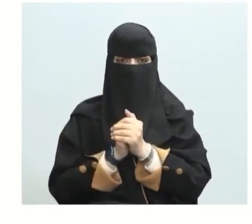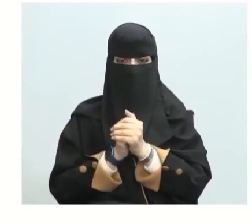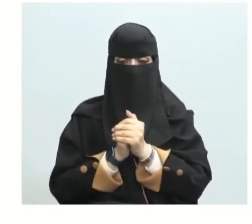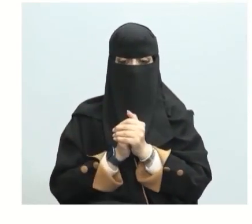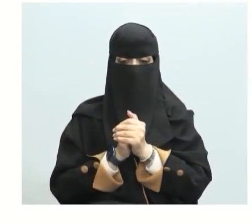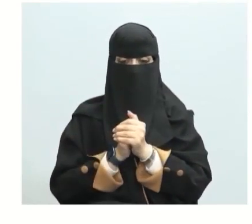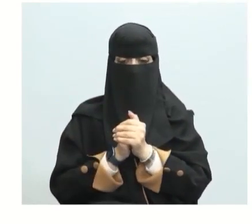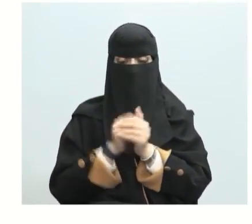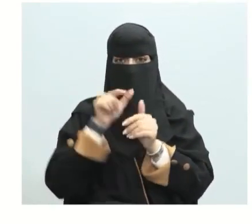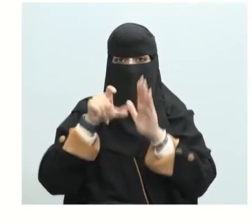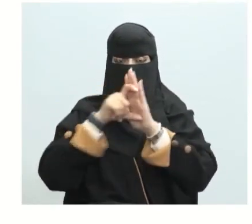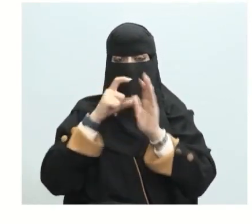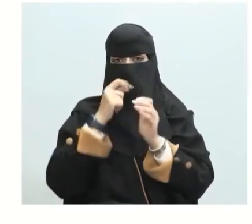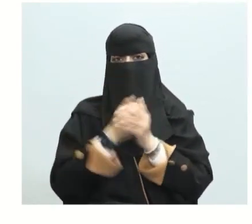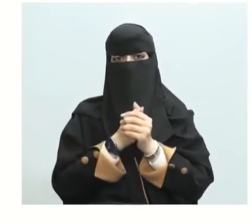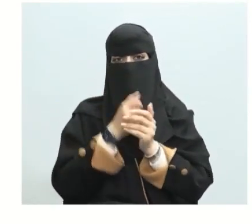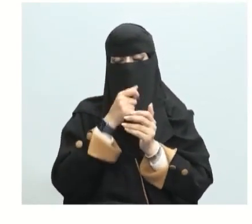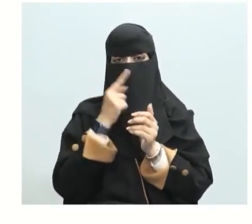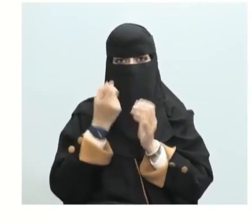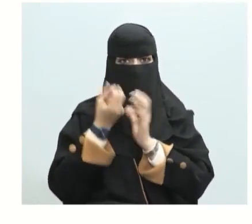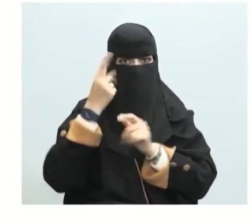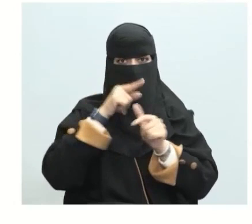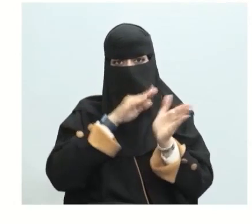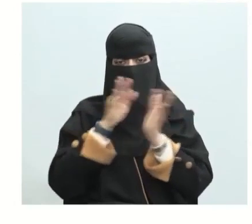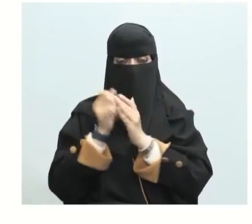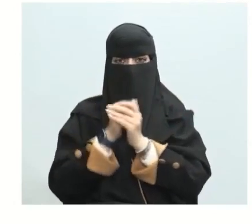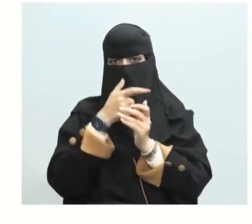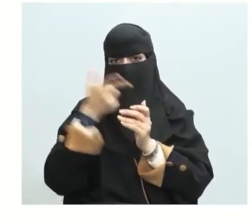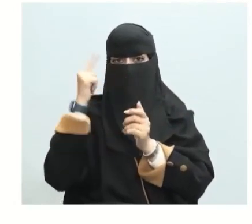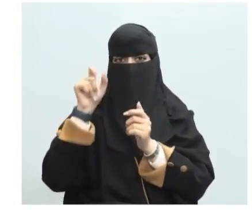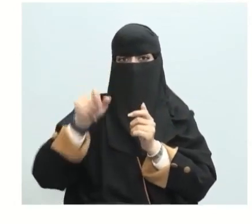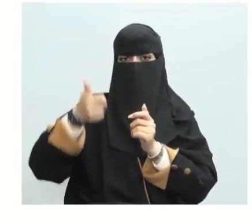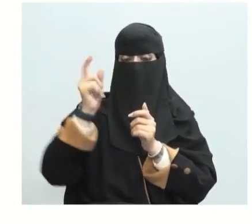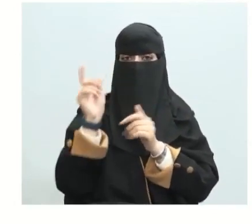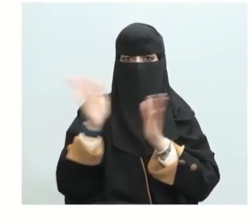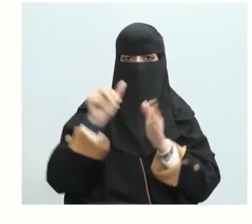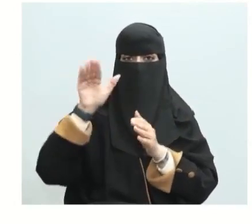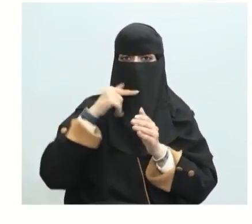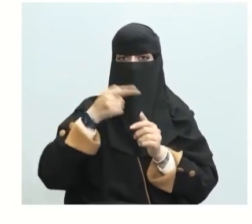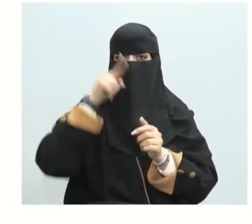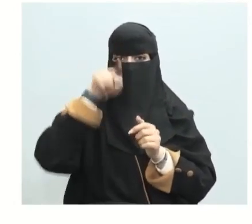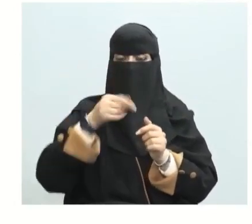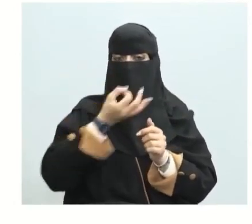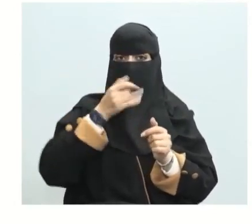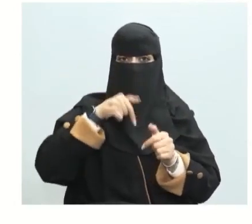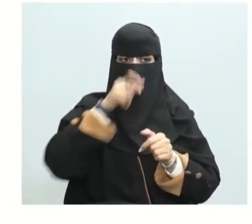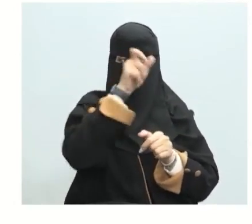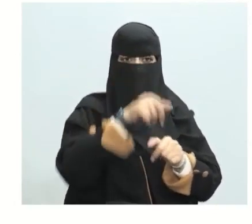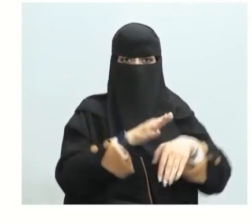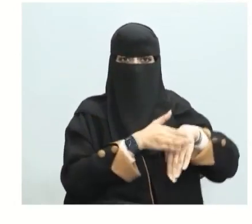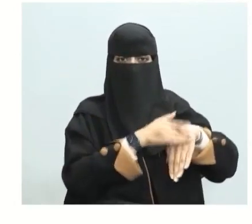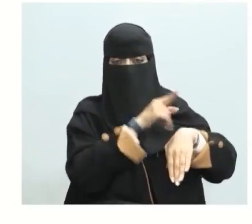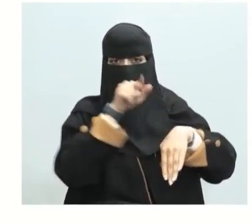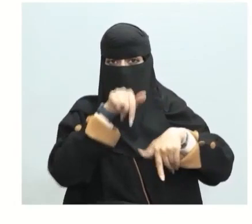بالحديث النص هنا الفكره التي قدموها كان ابن السماك يوما يتكلم وجاريه